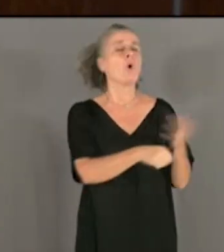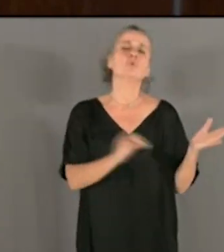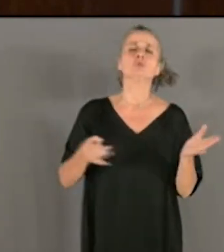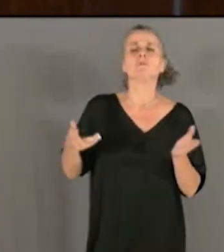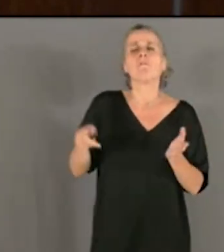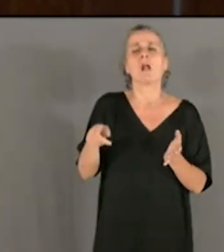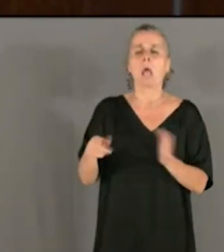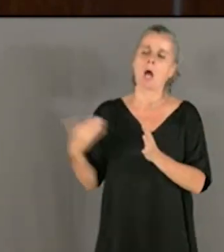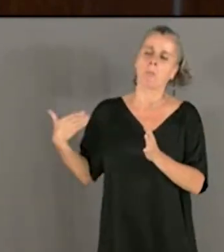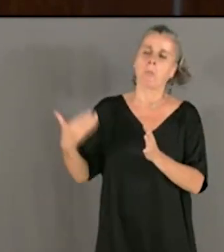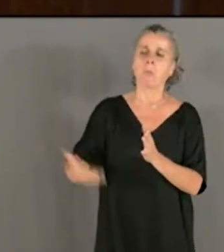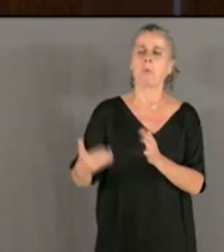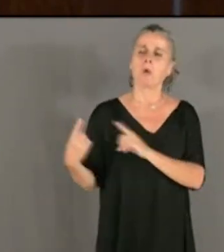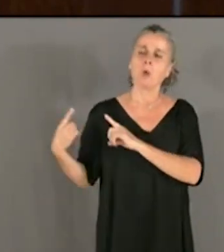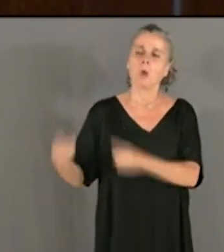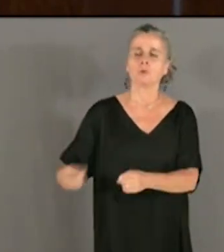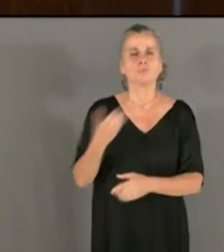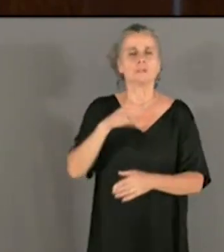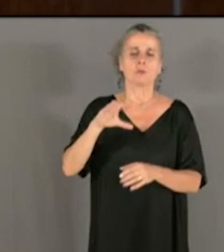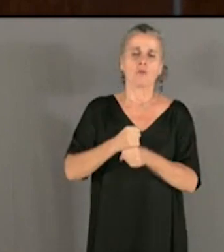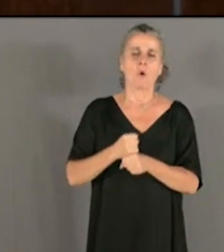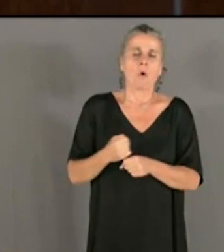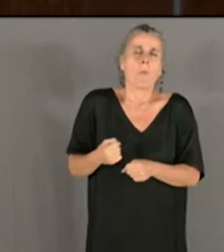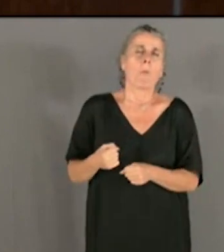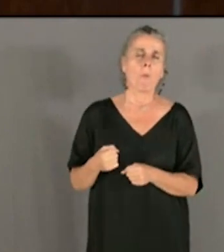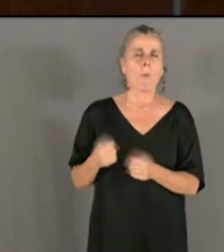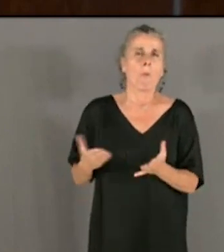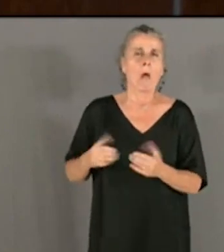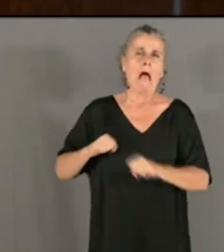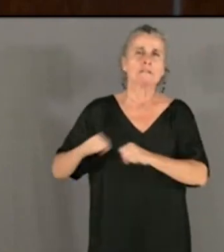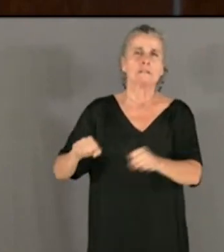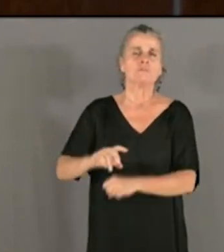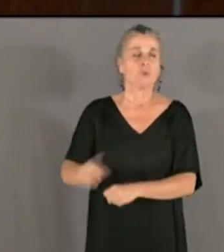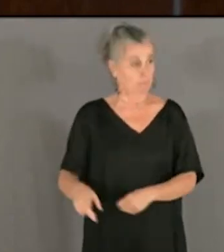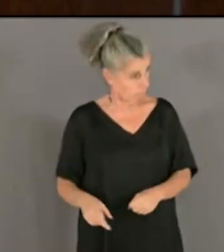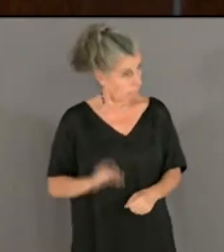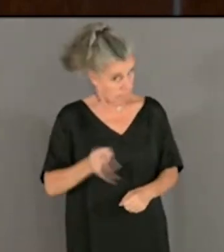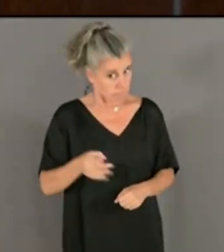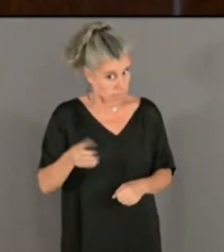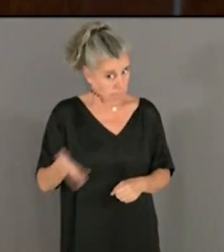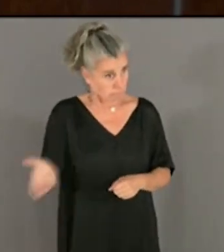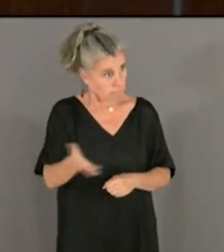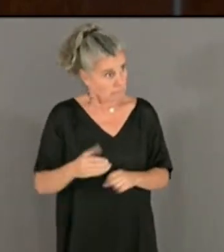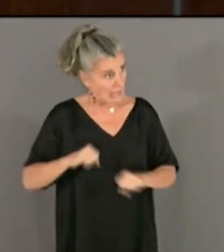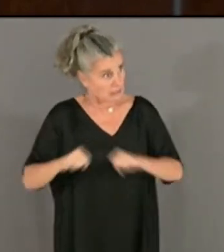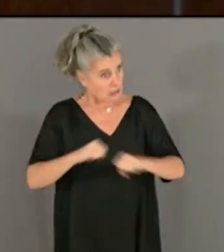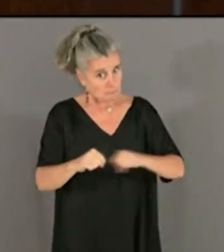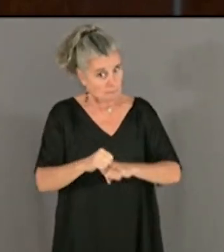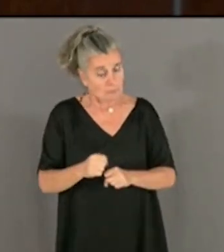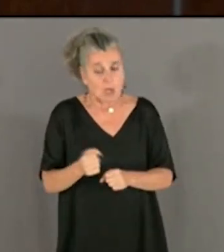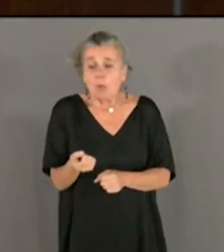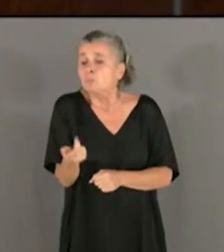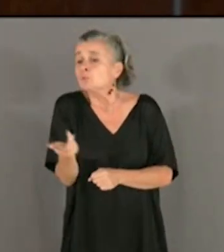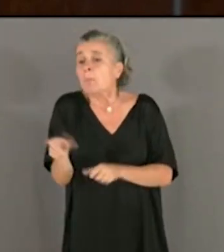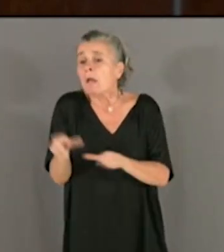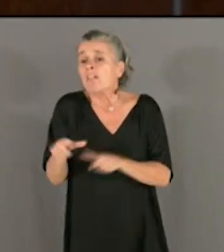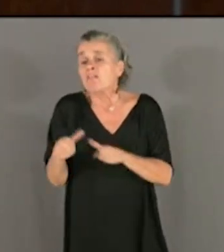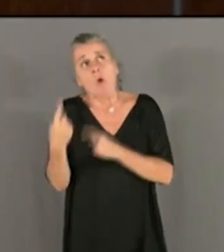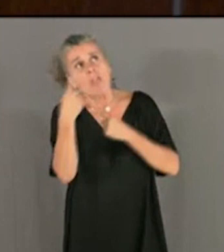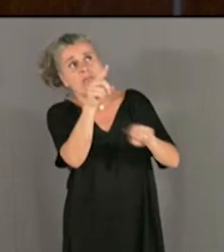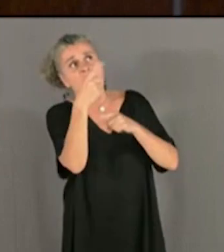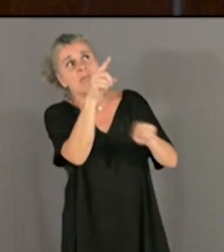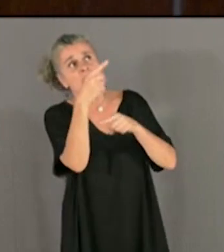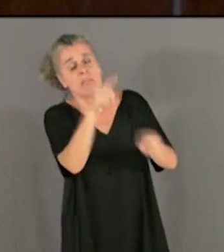et actifs. Or, ils sont actifs. Et il y a quelques individus qui se sont plaints, mais c'est loin de représenter la majorité. La